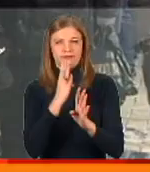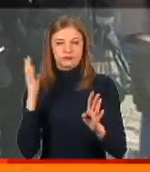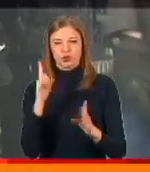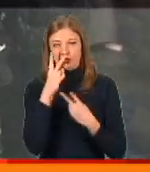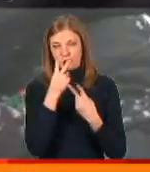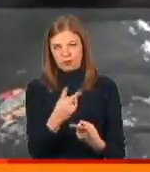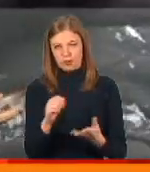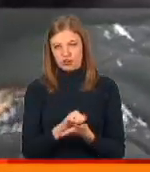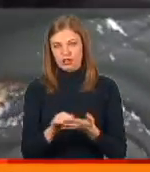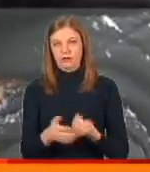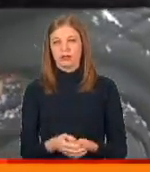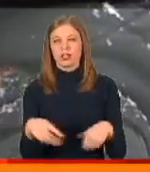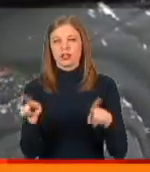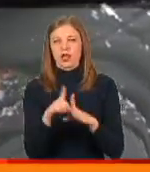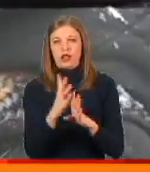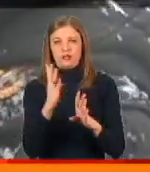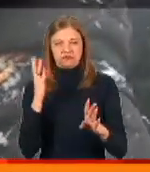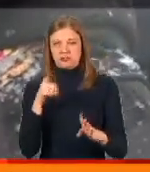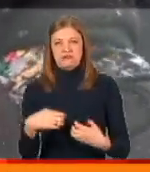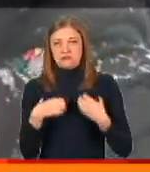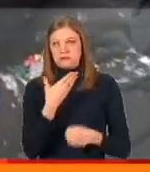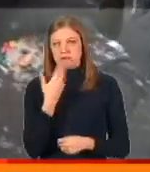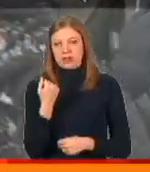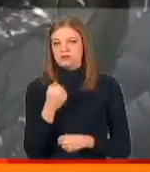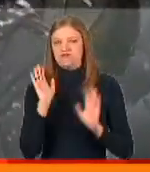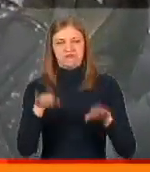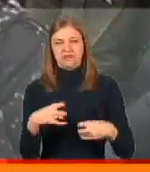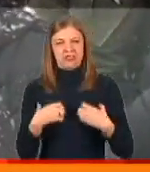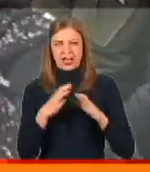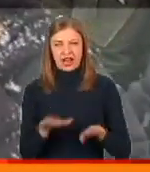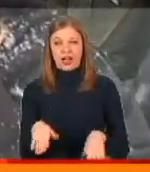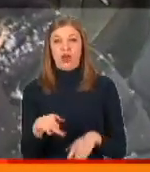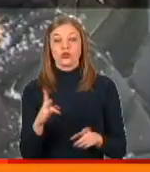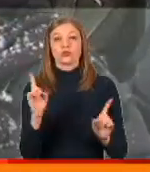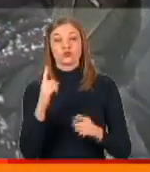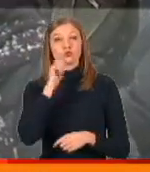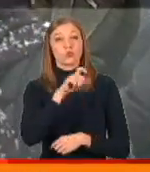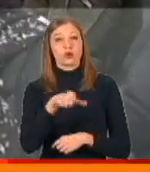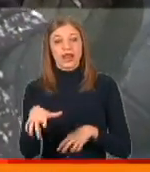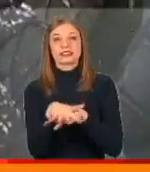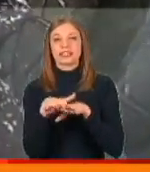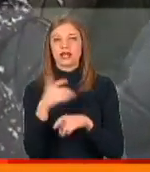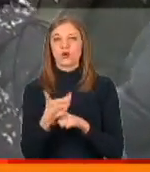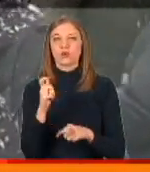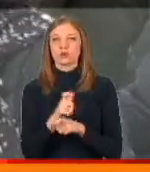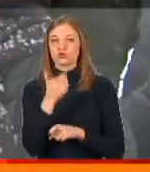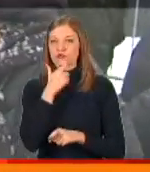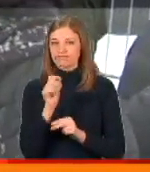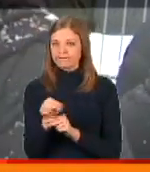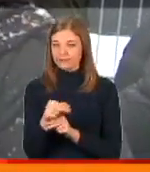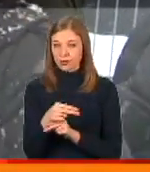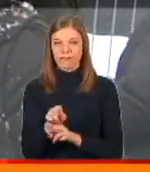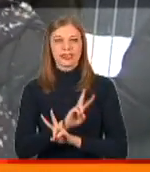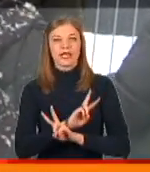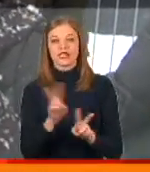його побачити. Яка довжелезна черга вас не лякає? Не лякає. Ну що українці народ такий дуже вихований. Ніхто